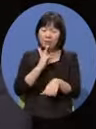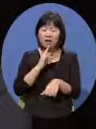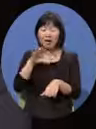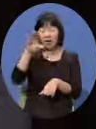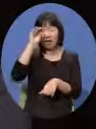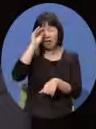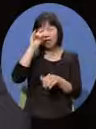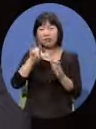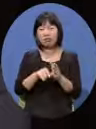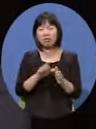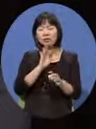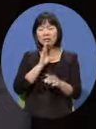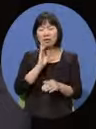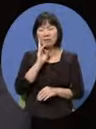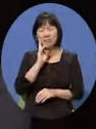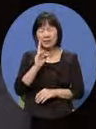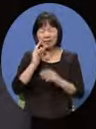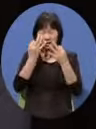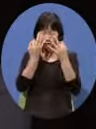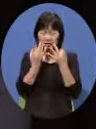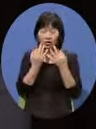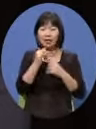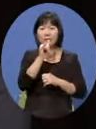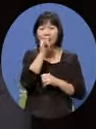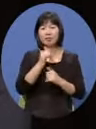때 정말 비참한 것 같았어.